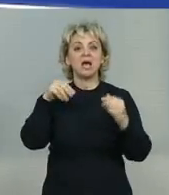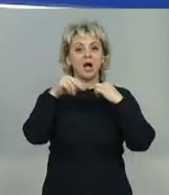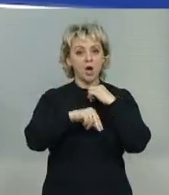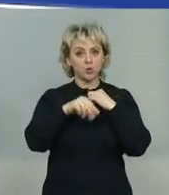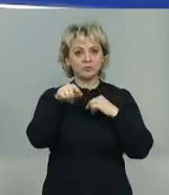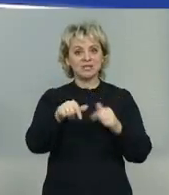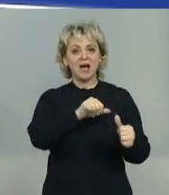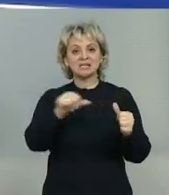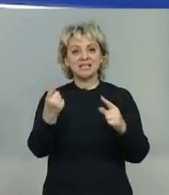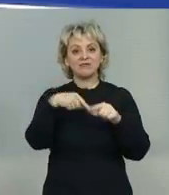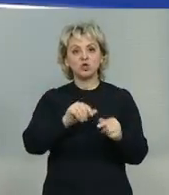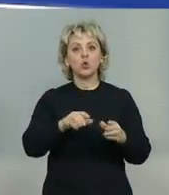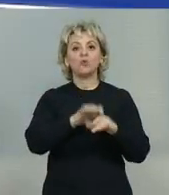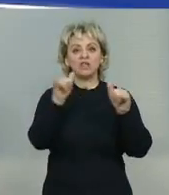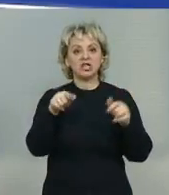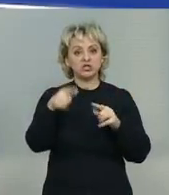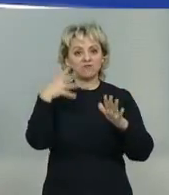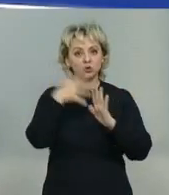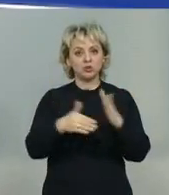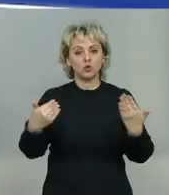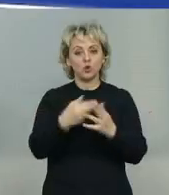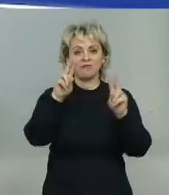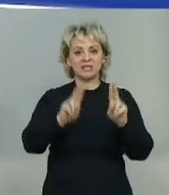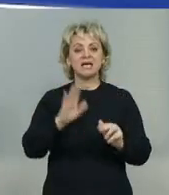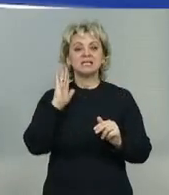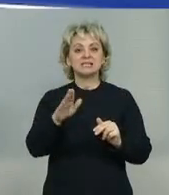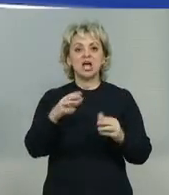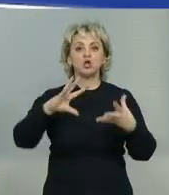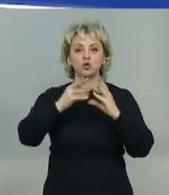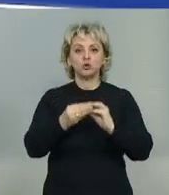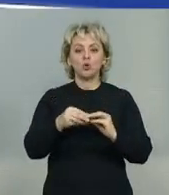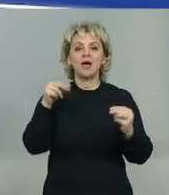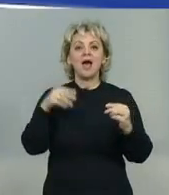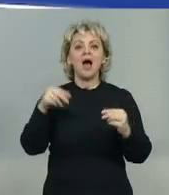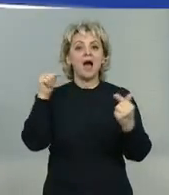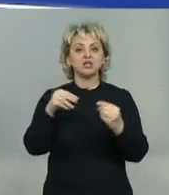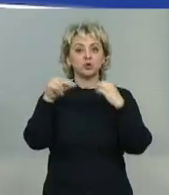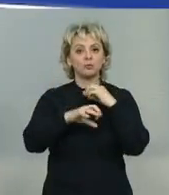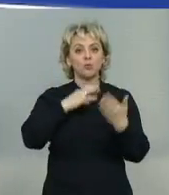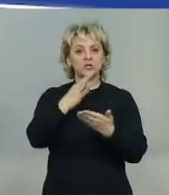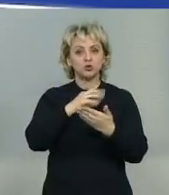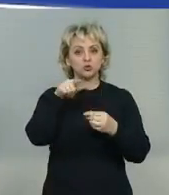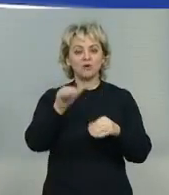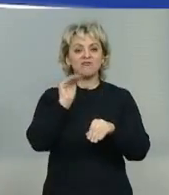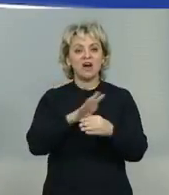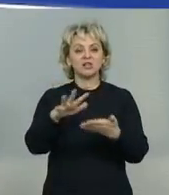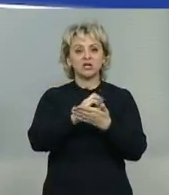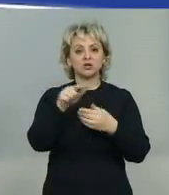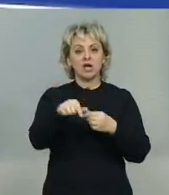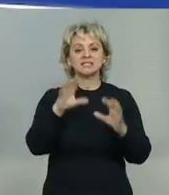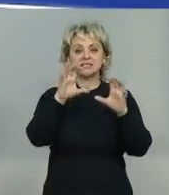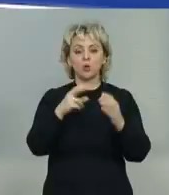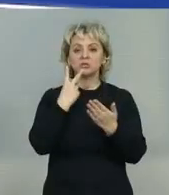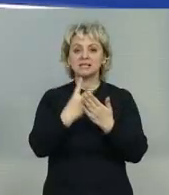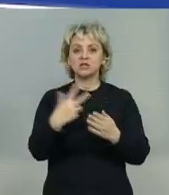коррупции. Основанием для ускорения внедрения новых правил стали итоги антикоррупционного мониторинга. Факты нарушения